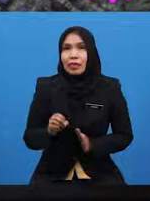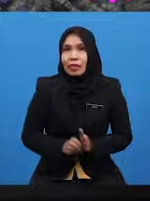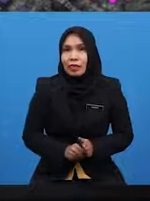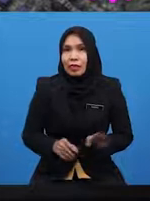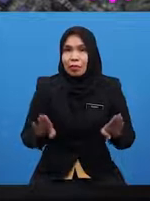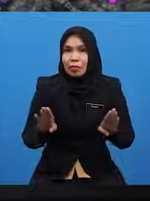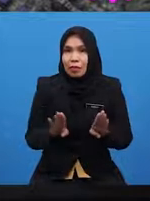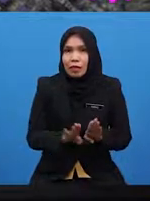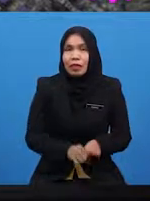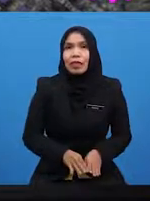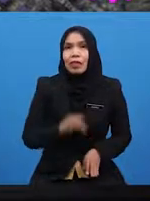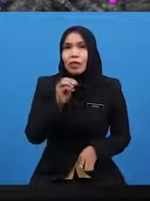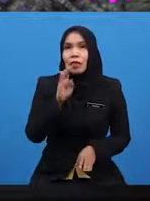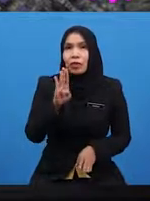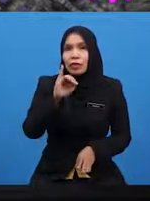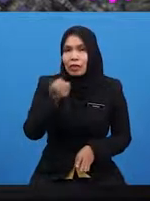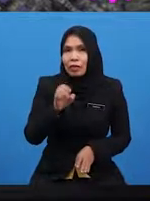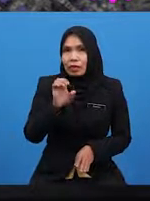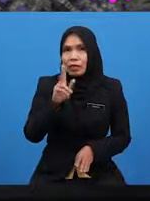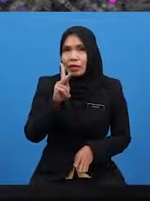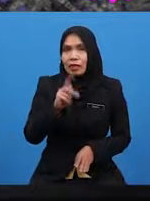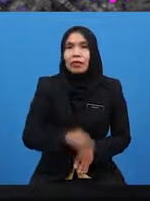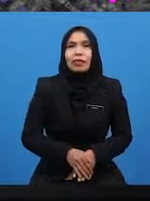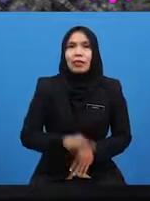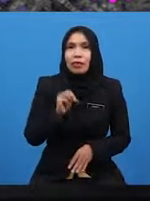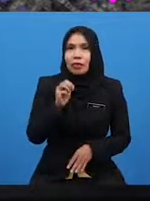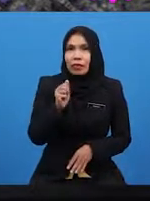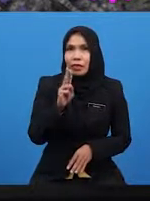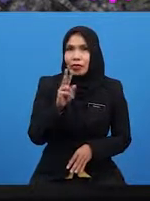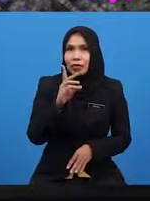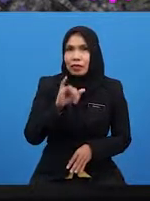nyata yang boleh dirasai dan disentuh kewujudannya.